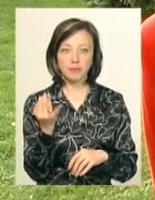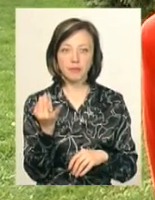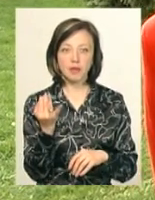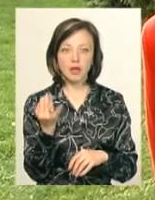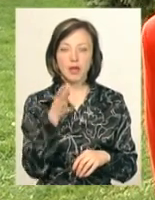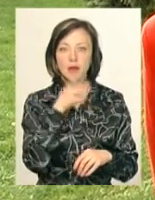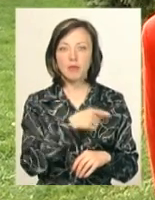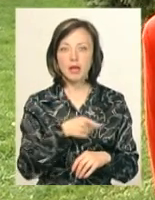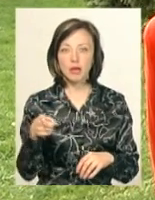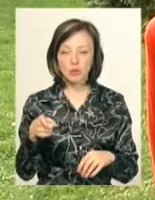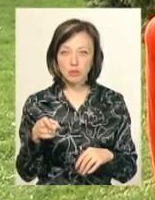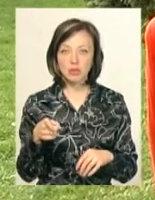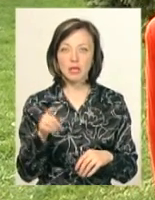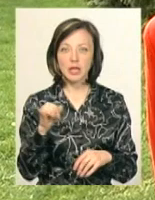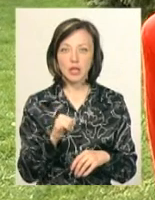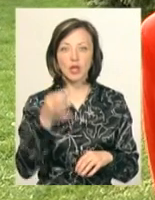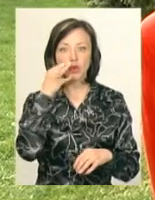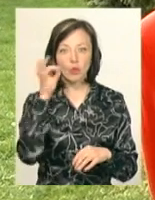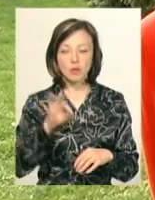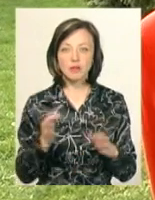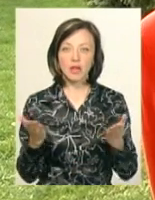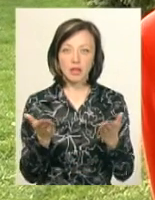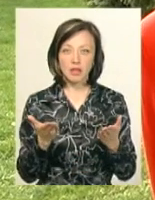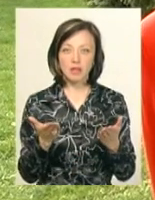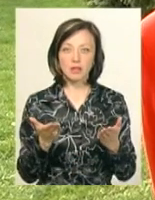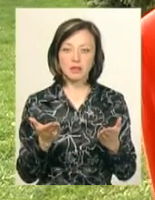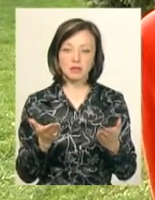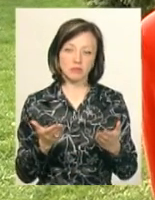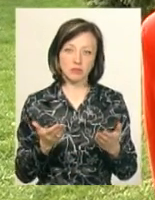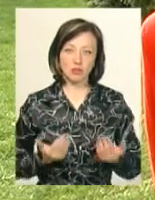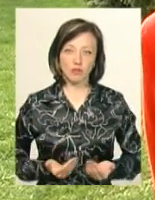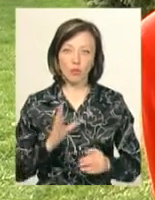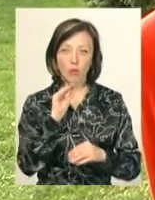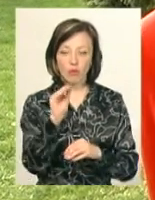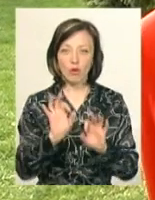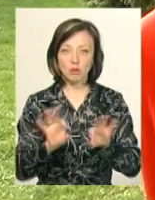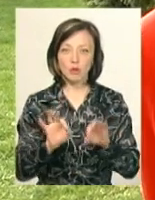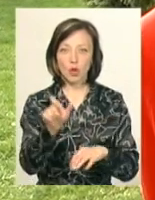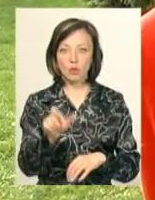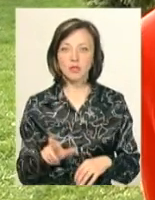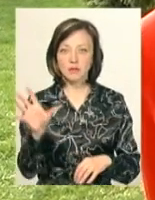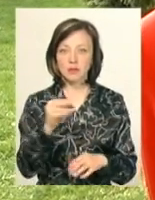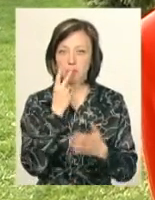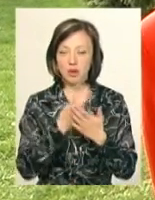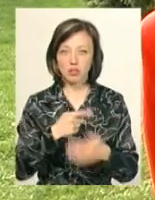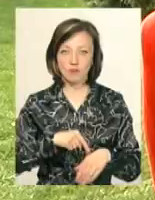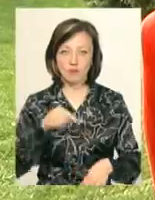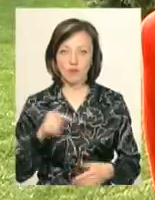цікавий період часу і досвід, який, ну, живою мовою може розповісти людина, яка це все бачила і